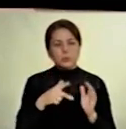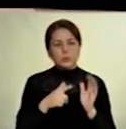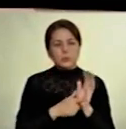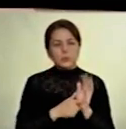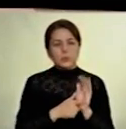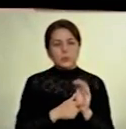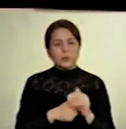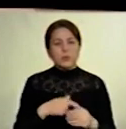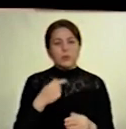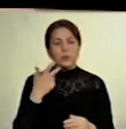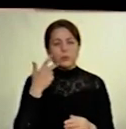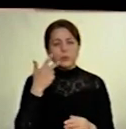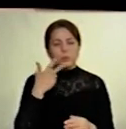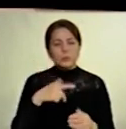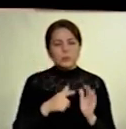ning orasidagi